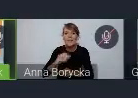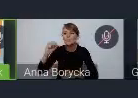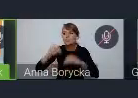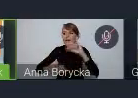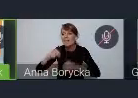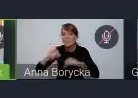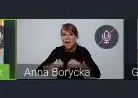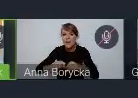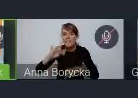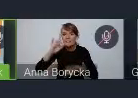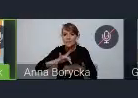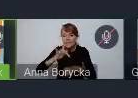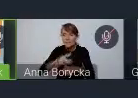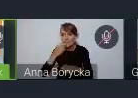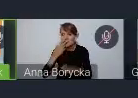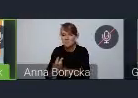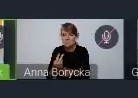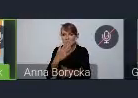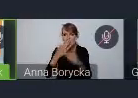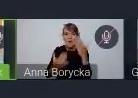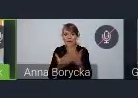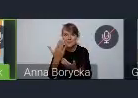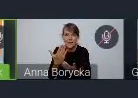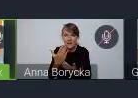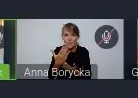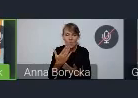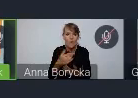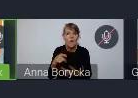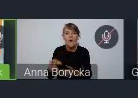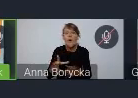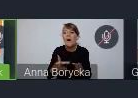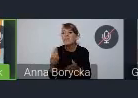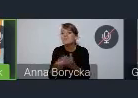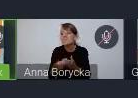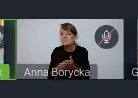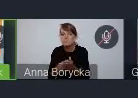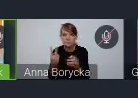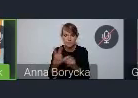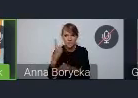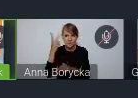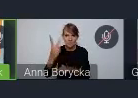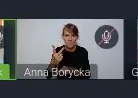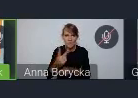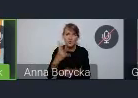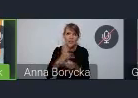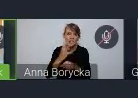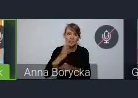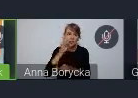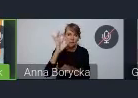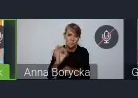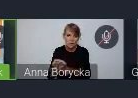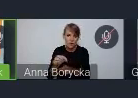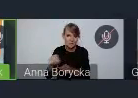przetargowego okazało się, że dana inwestycja przekracza wartość o 40%